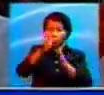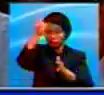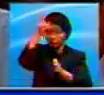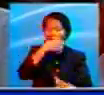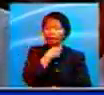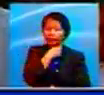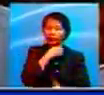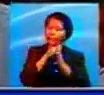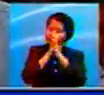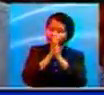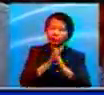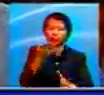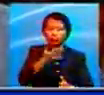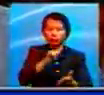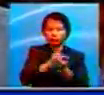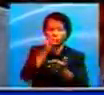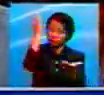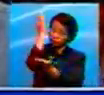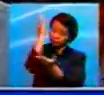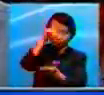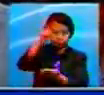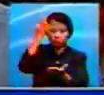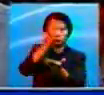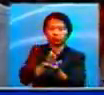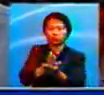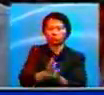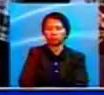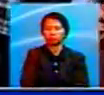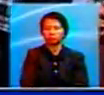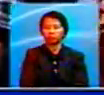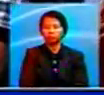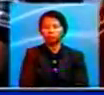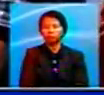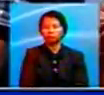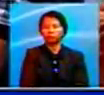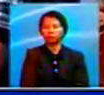supaya benda ni supaya mereka kata saat inilah kekal.